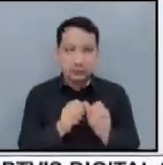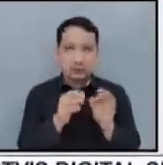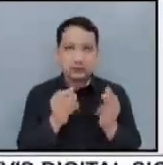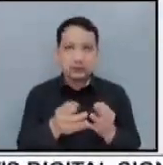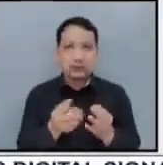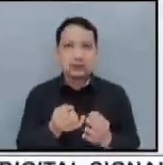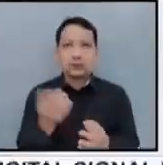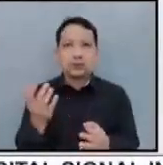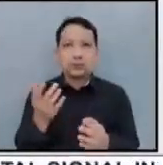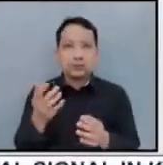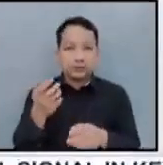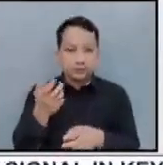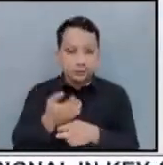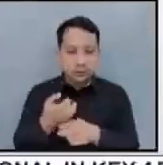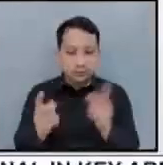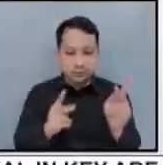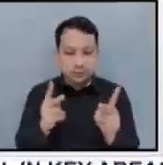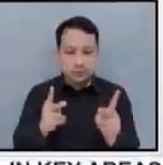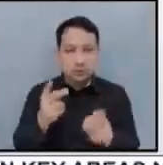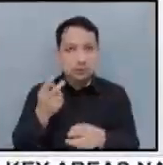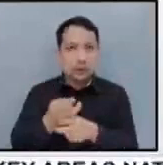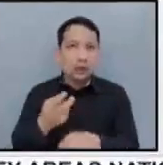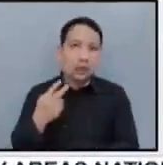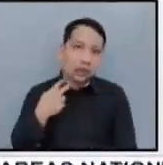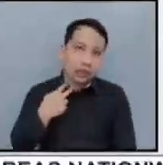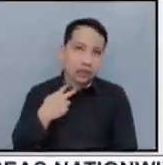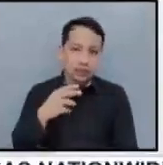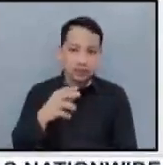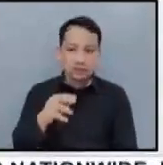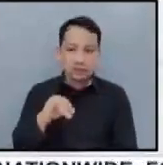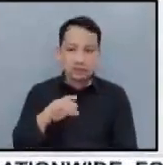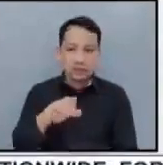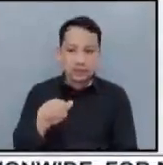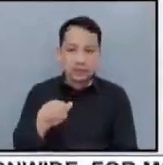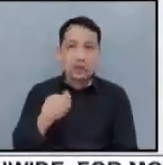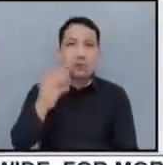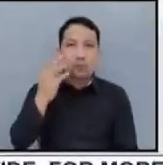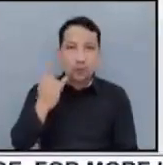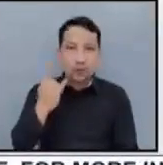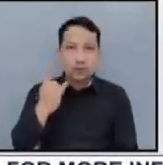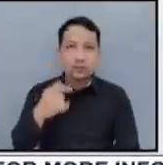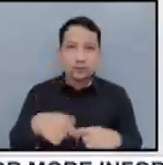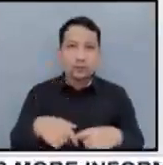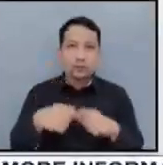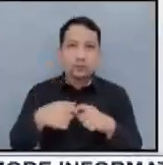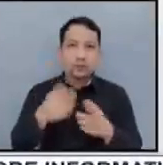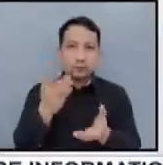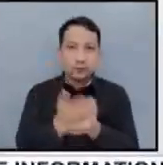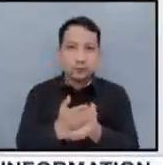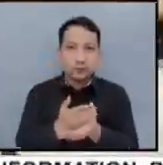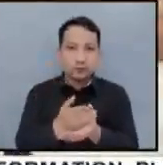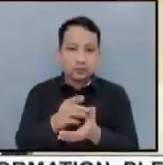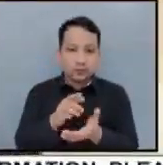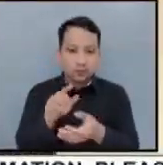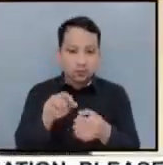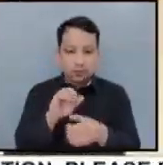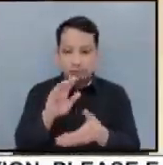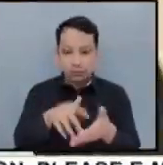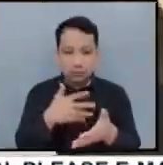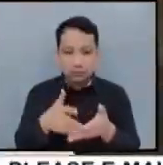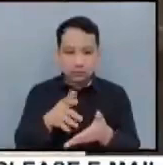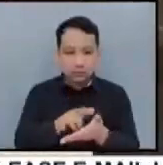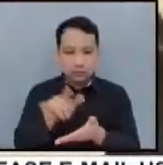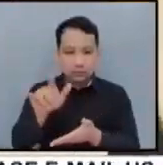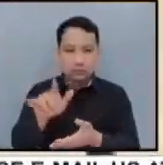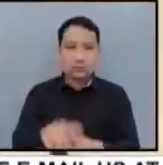na stranded dito sa MCIA matapos sinuspindi ang lahat ng mga flights sa naturang paliparan. Luckily,